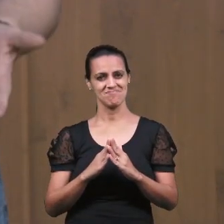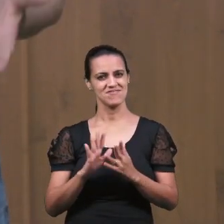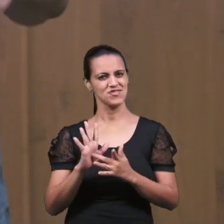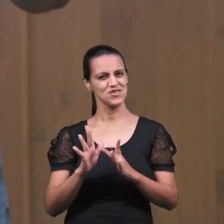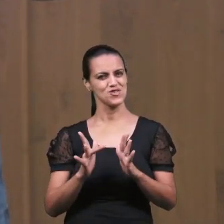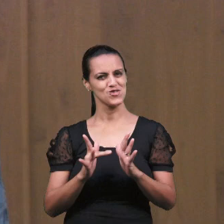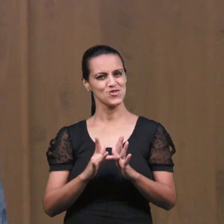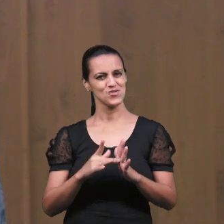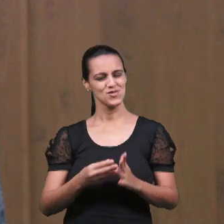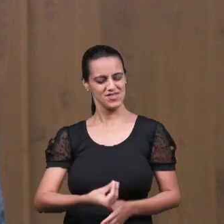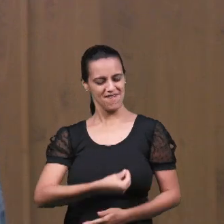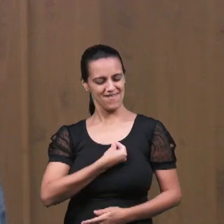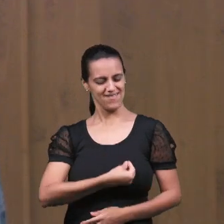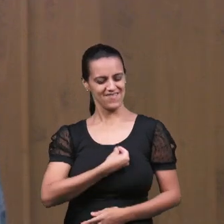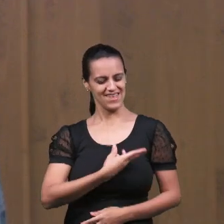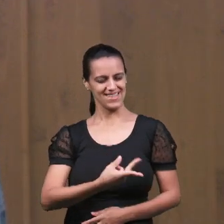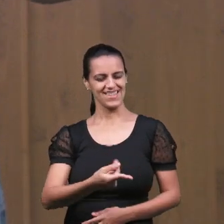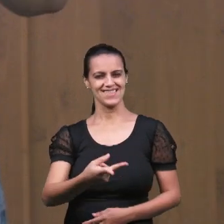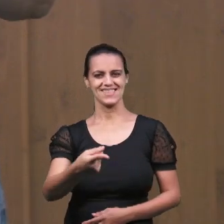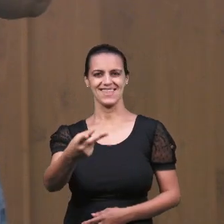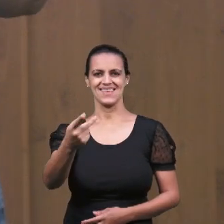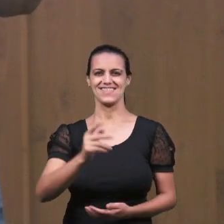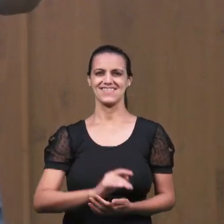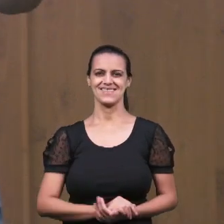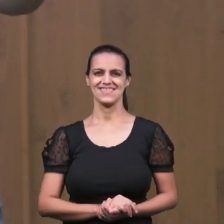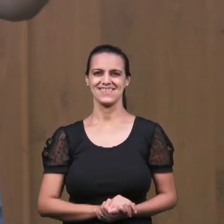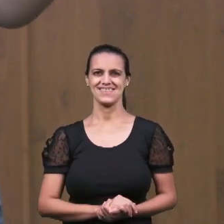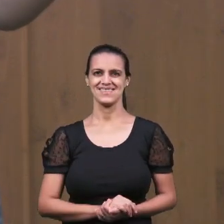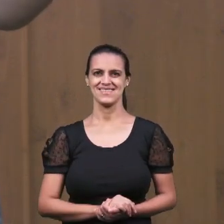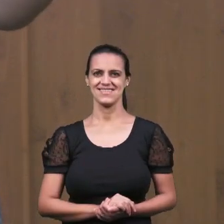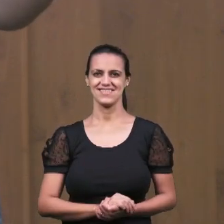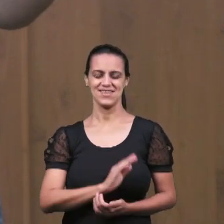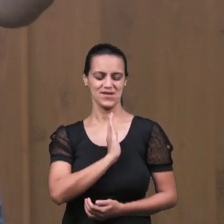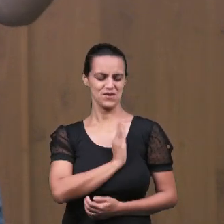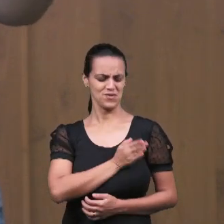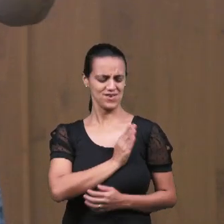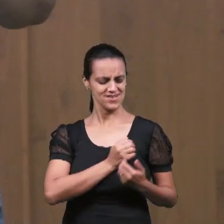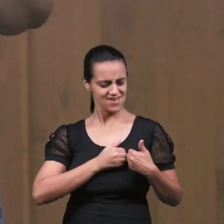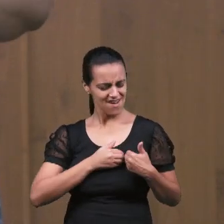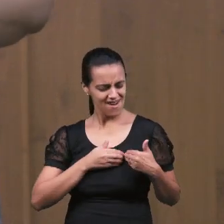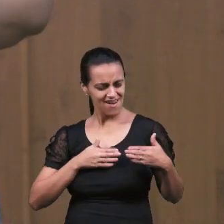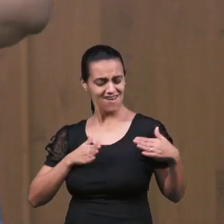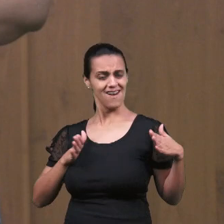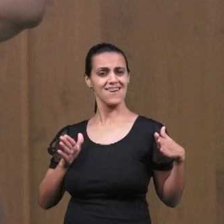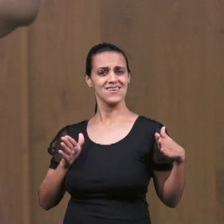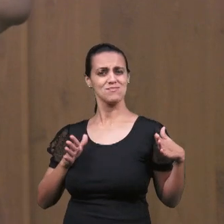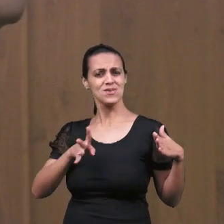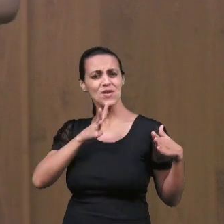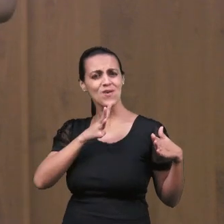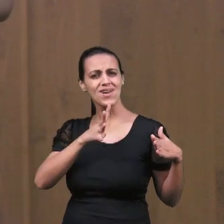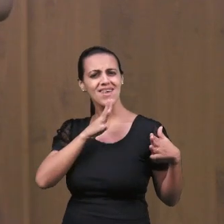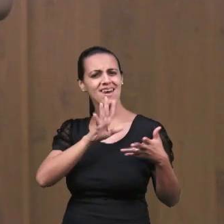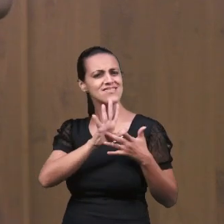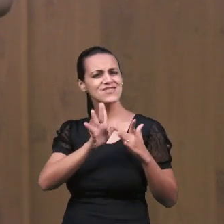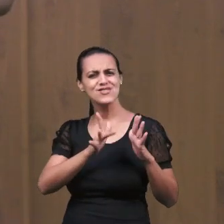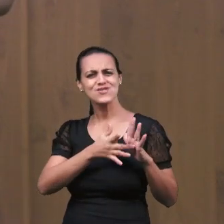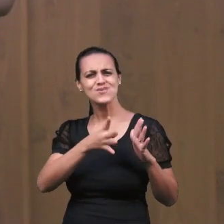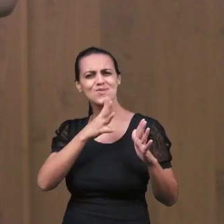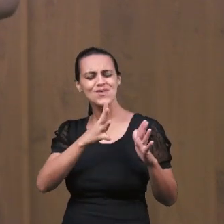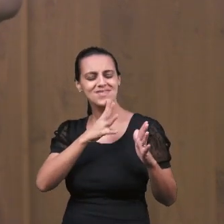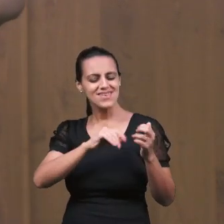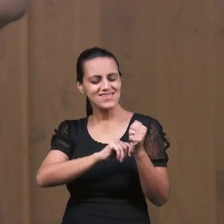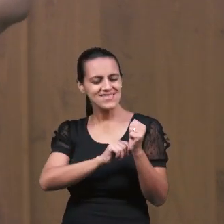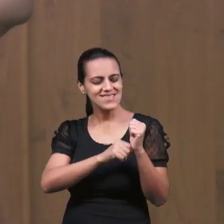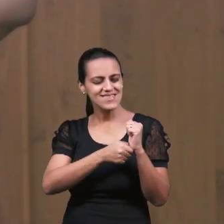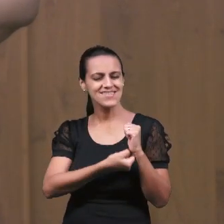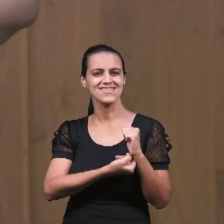pensée des mauvaises pensées et donner la paix dans votre maison. Il n'y a que Jésus qui peut vous enlever de la mort